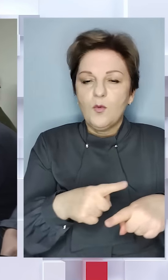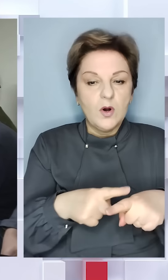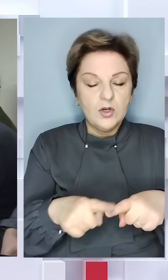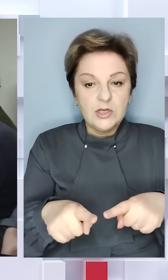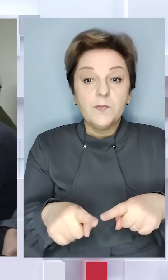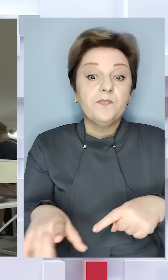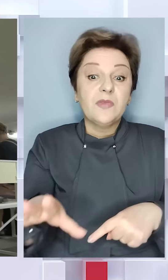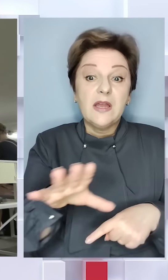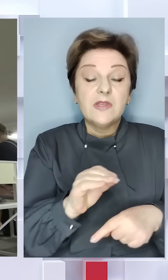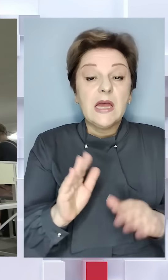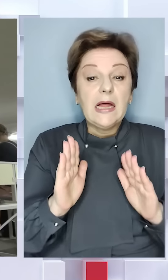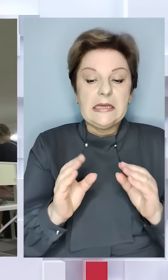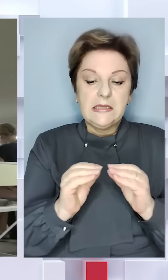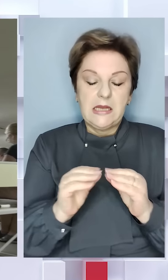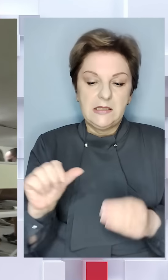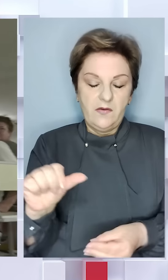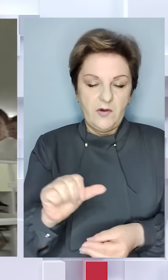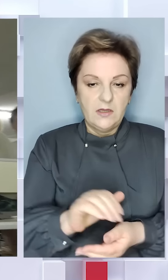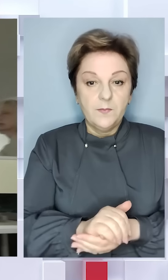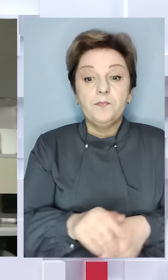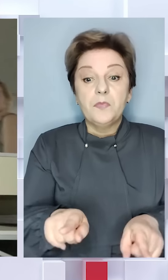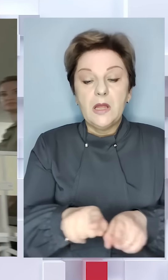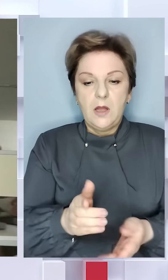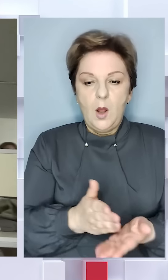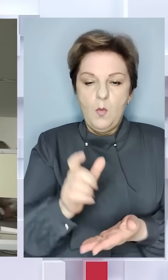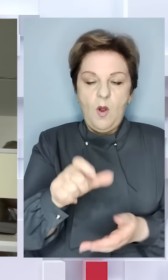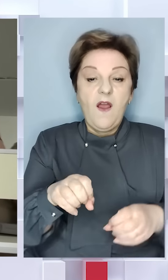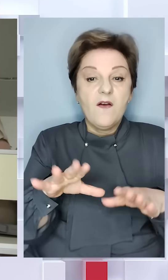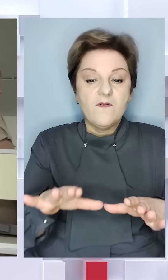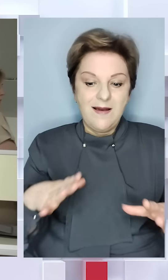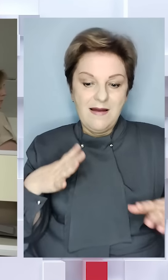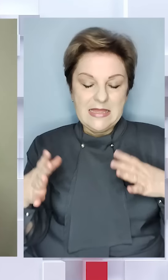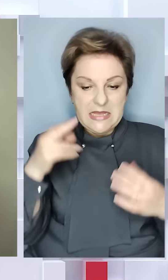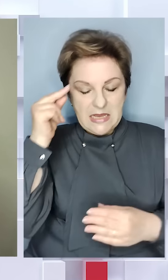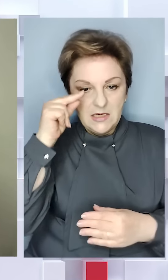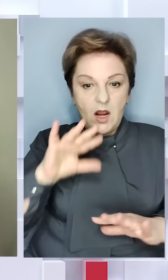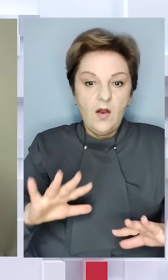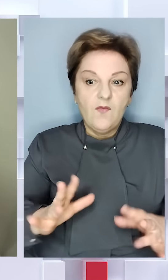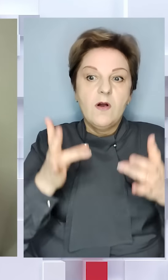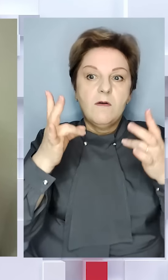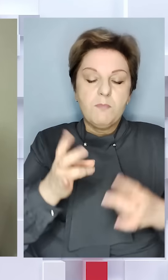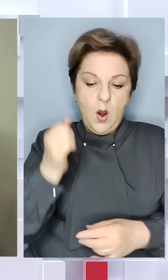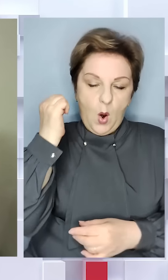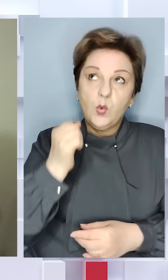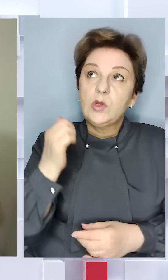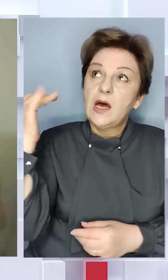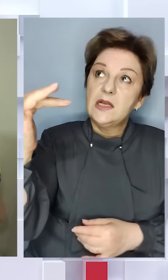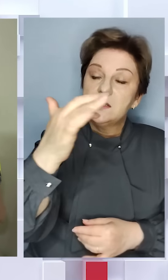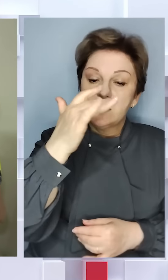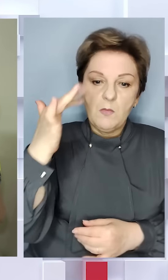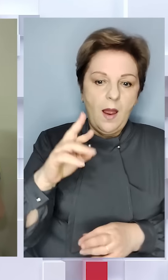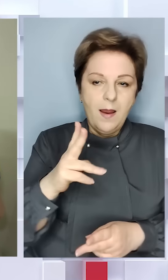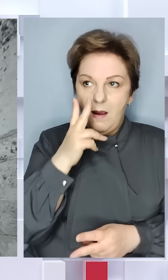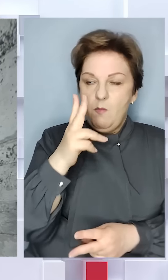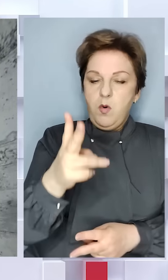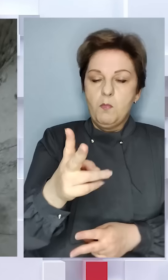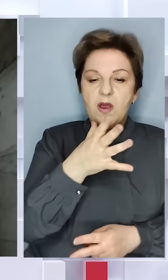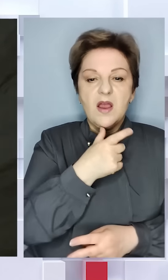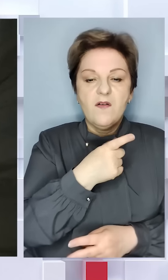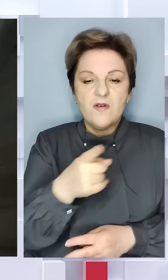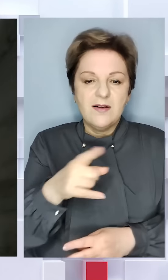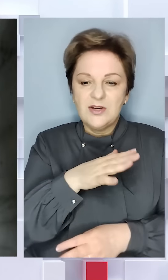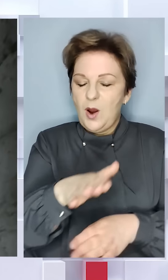швидше. На все лише 10 хвилин. Так посадовці вирішили потренуватися на випадок ударів з повітря, як вони це побачили під